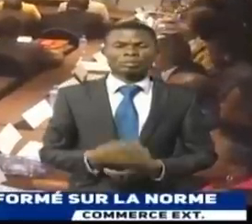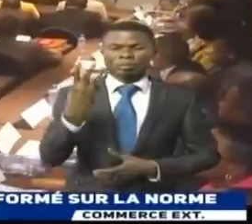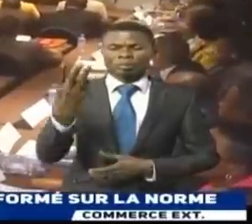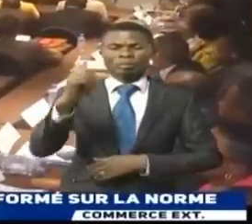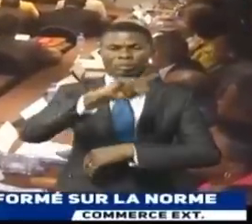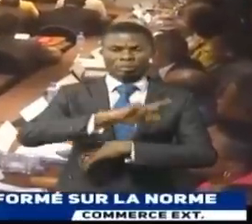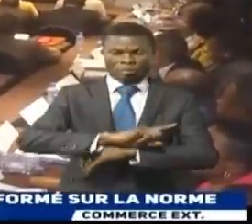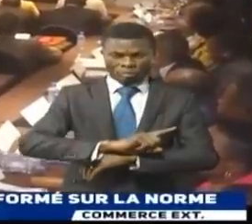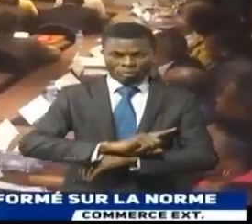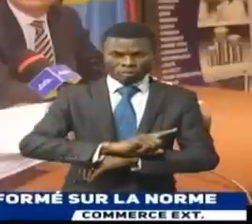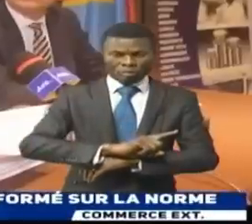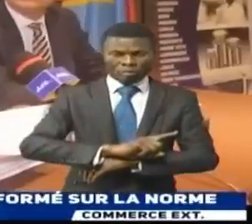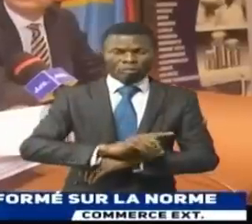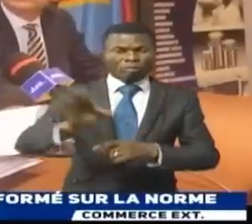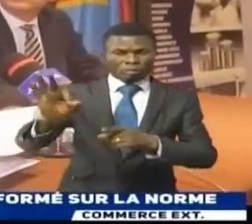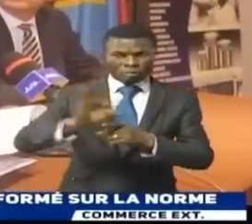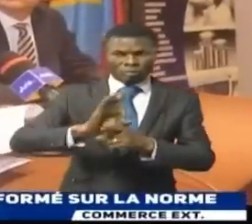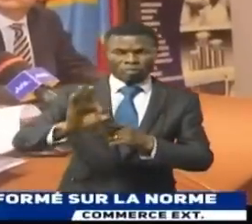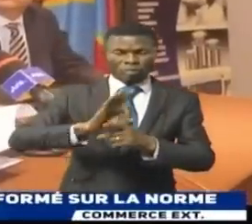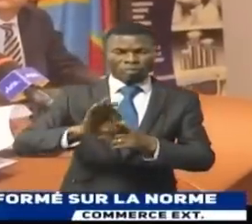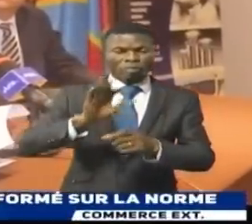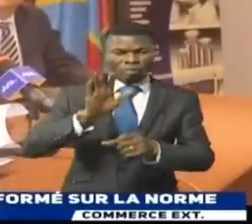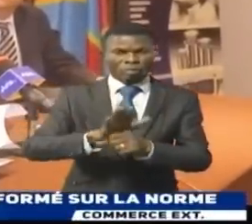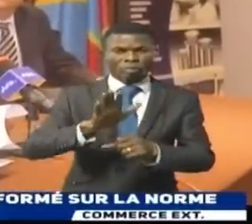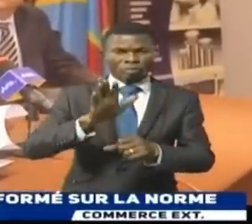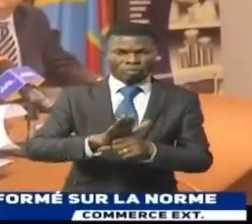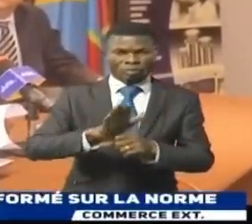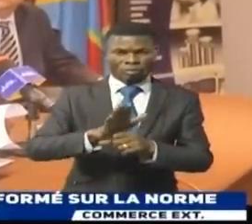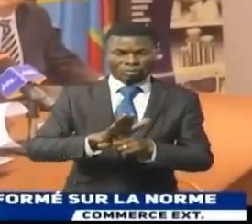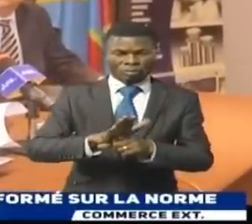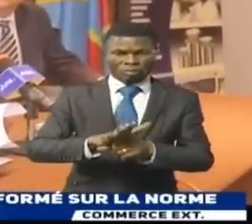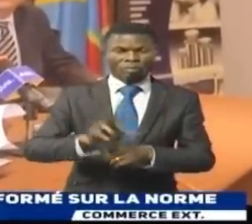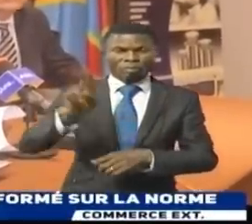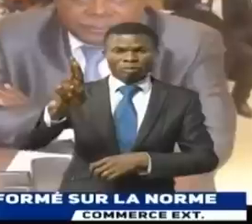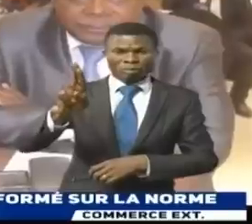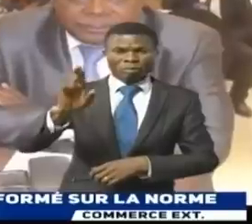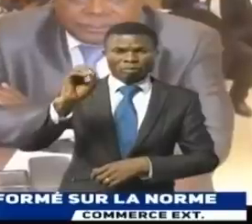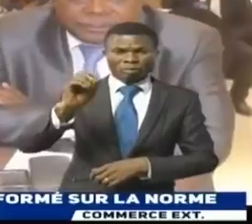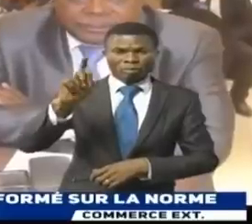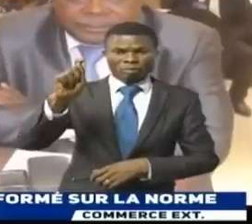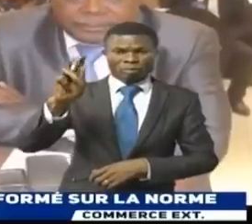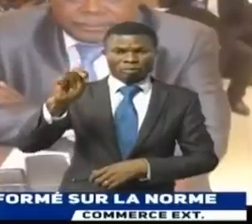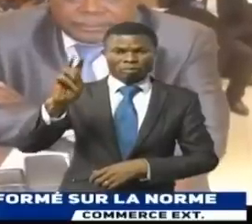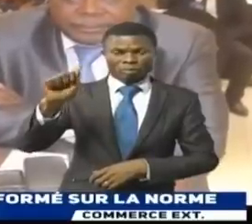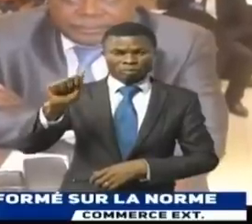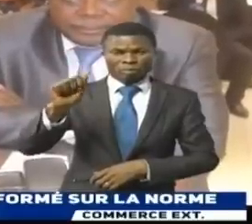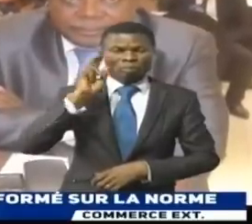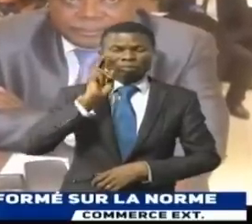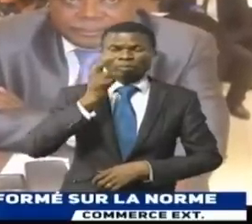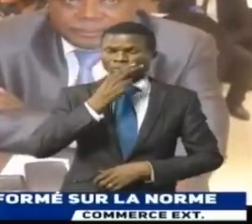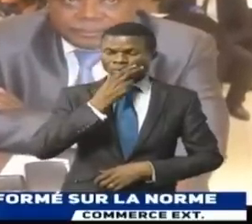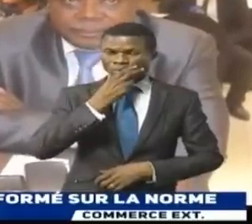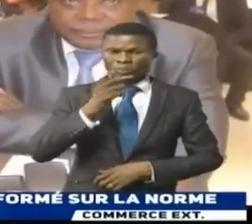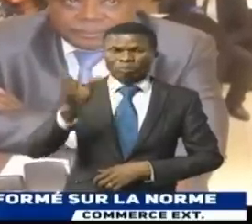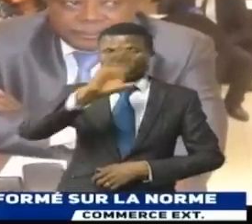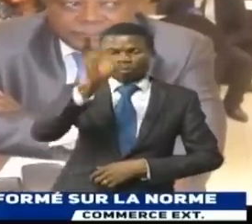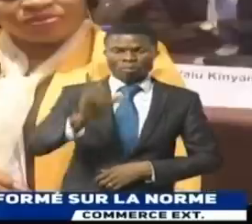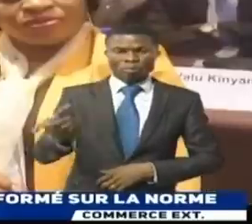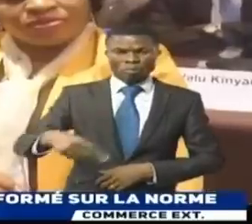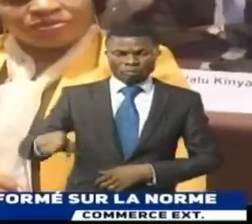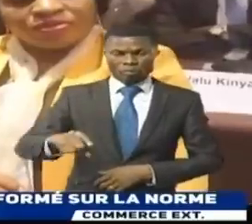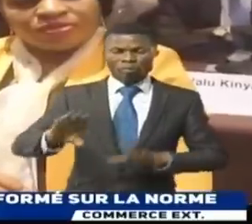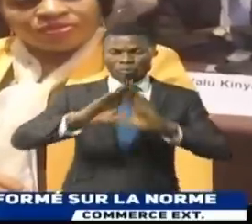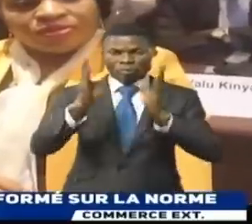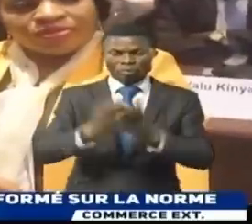jours d'affilée d'une formation intensive à Rotana Hotel dans la commune de la Gombe. Les agents et cadres de l'Office congolais